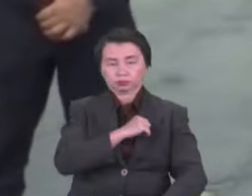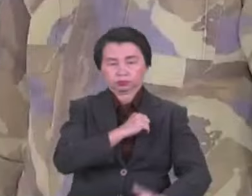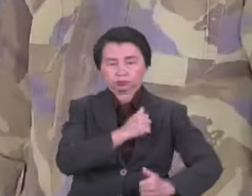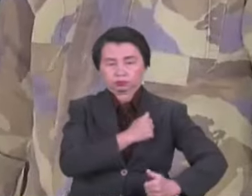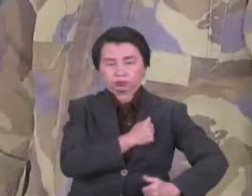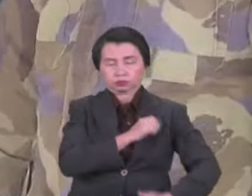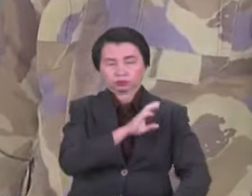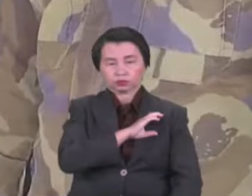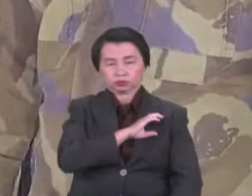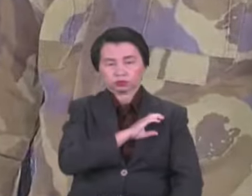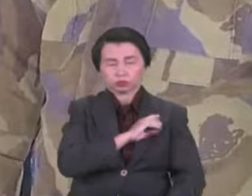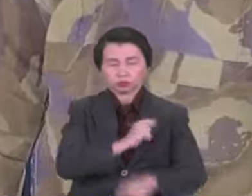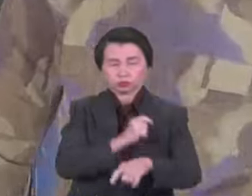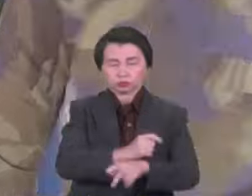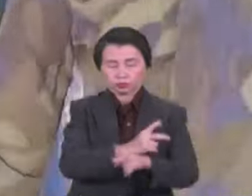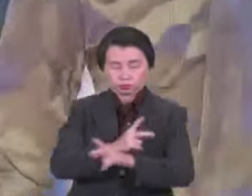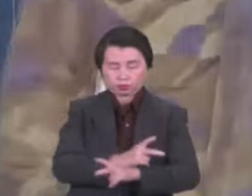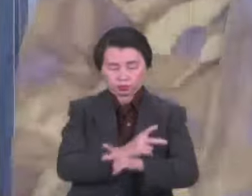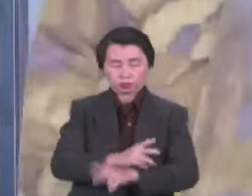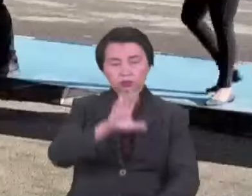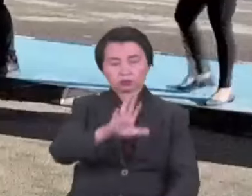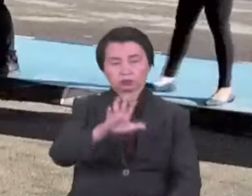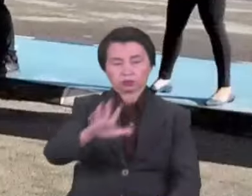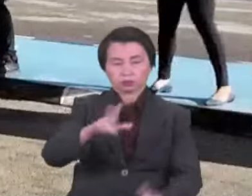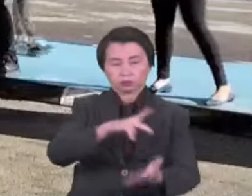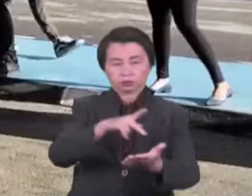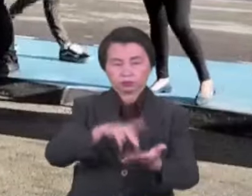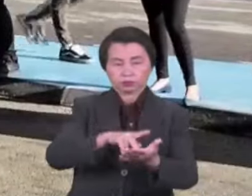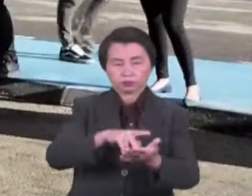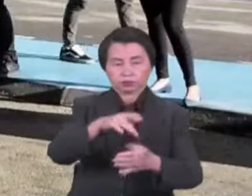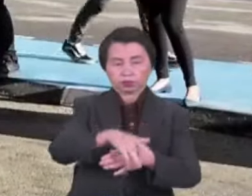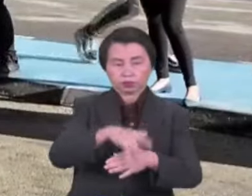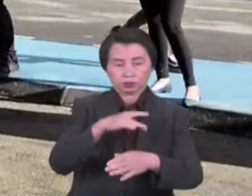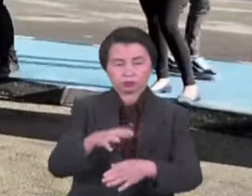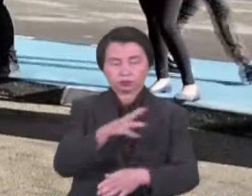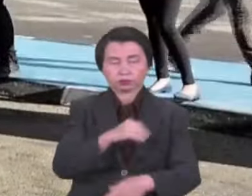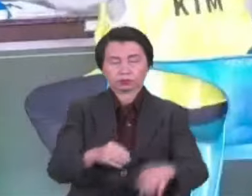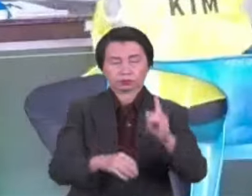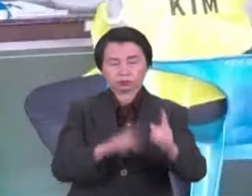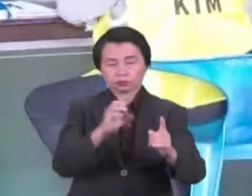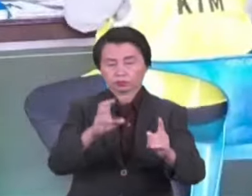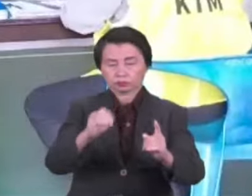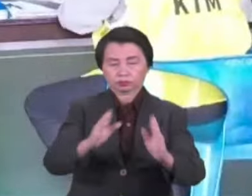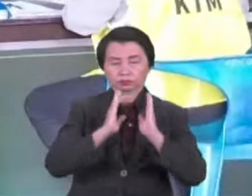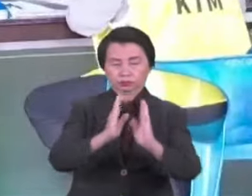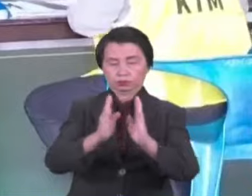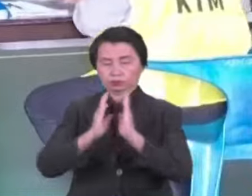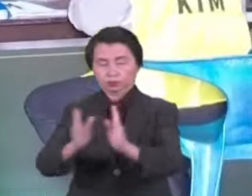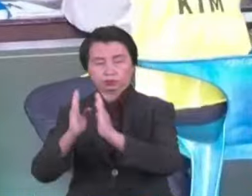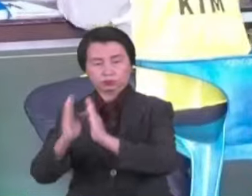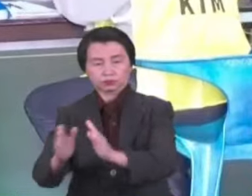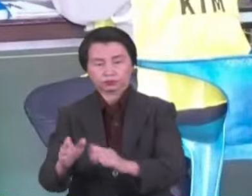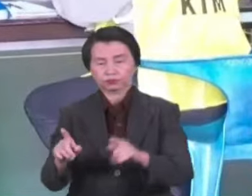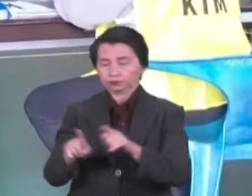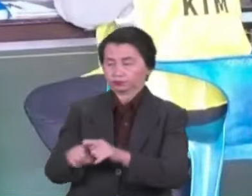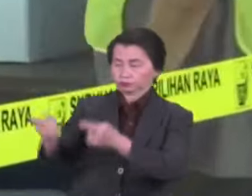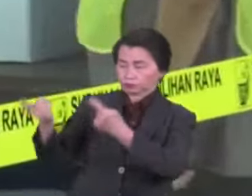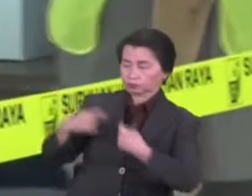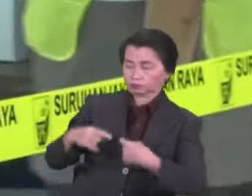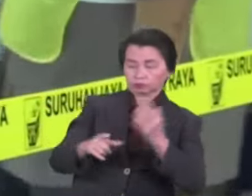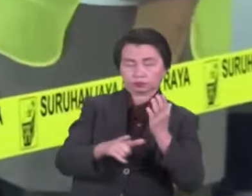Sarawak bertugas menjaga 55 pusat mengundi awal dan 103 saluran mengundi awal. Hadir sama